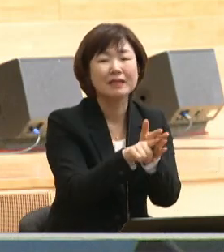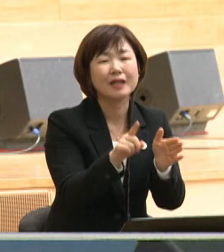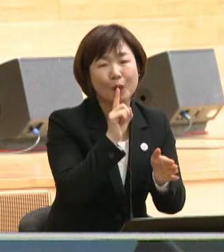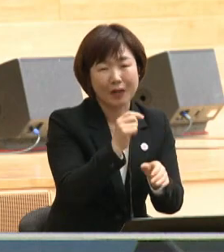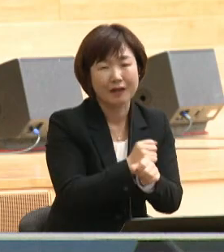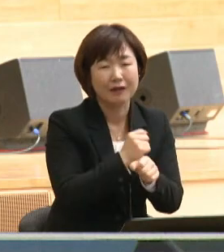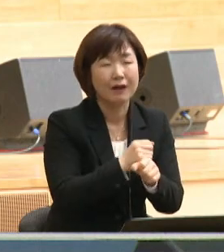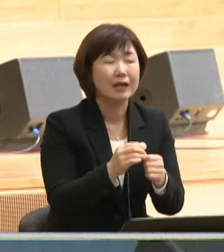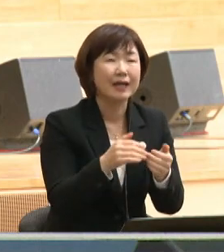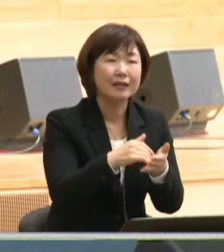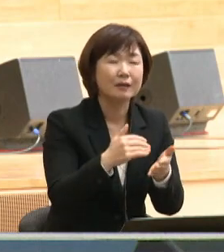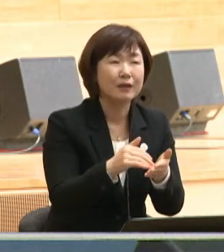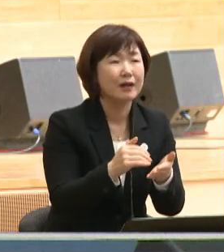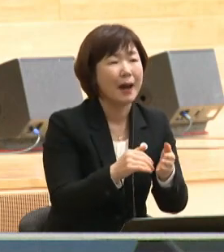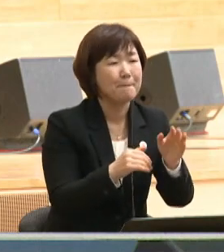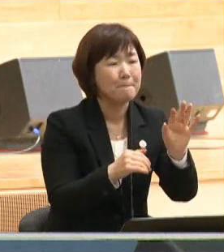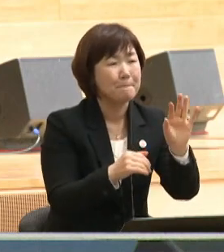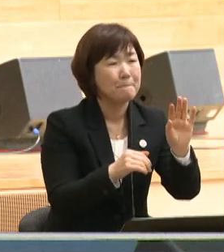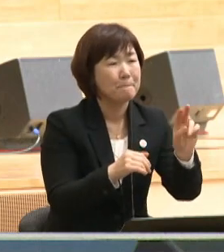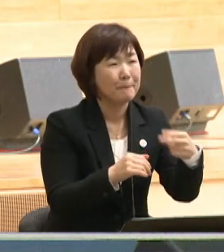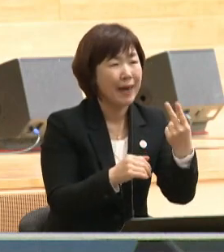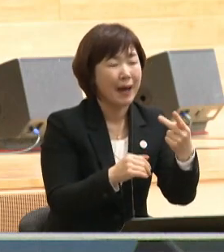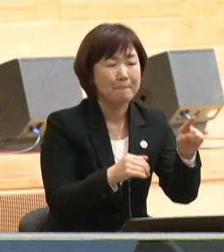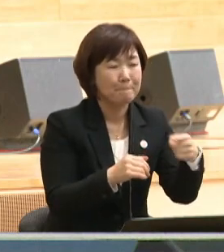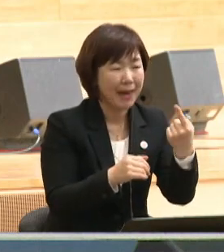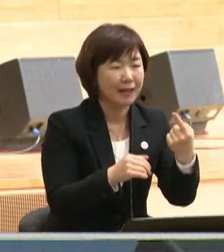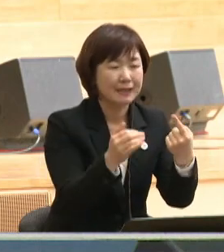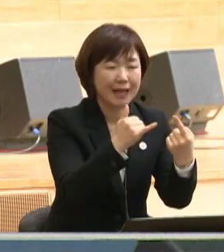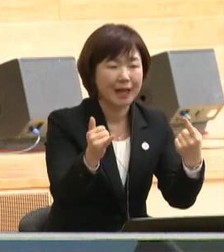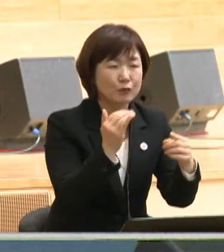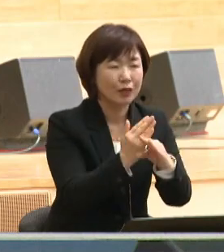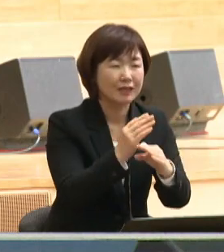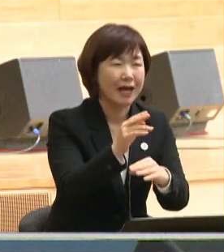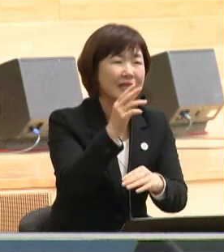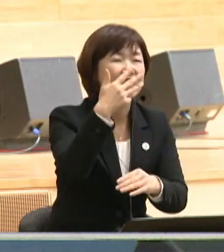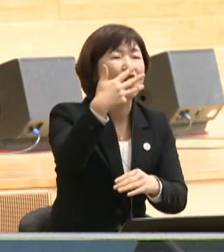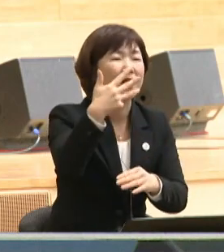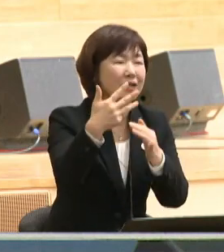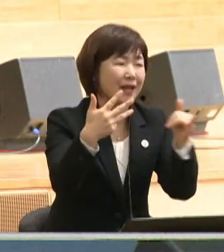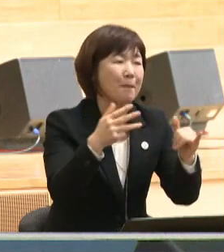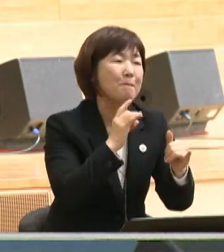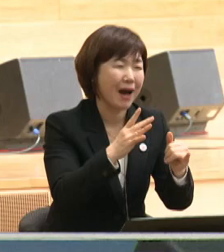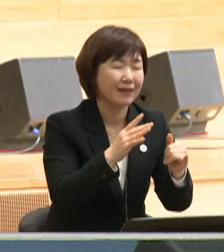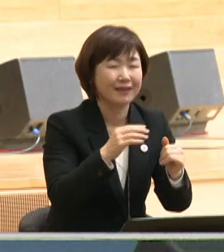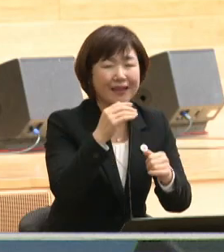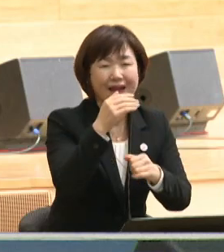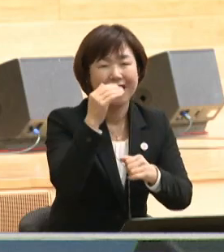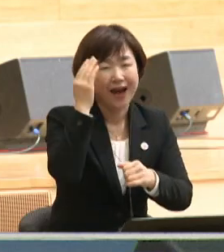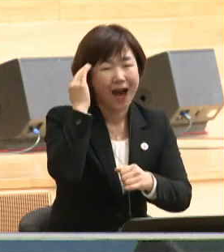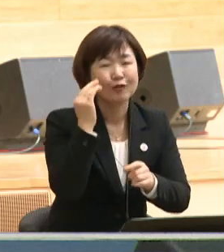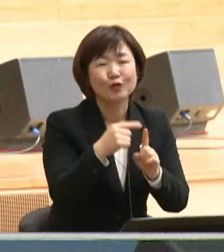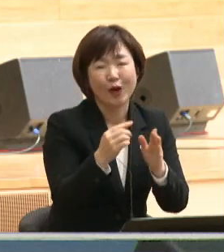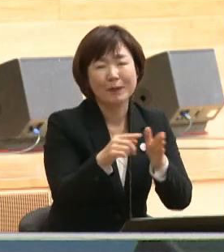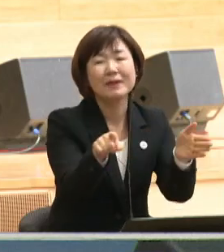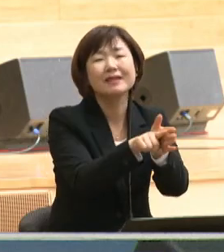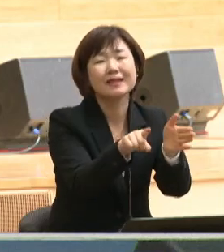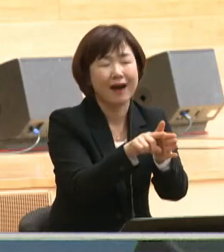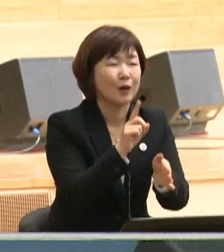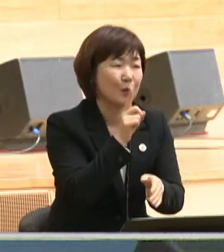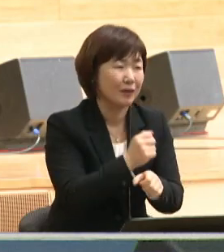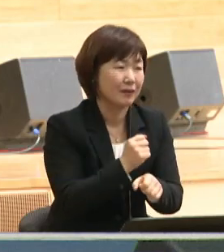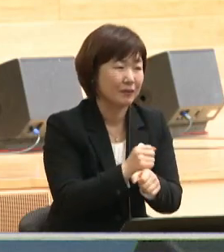중에 겨우 8명만이 기독교를 신뢰한다는 것입니다 세상의 눈으로 본 한국 교회가